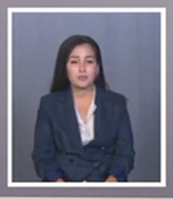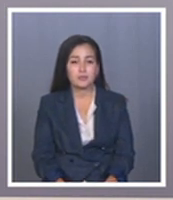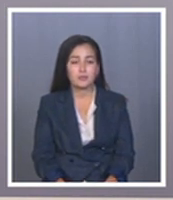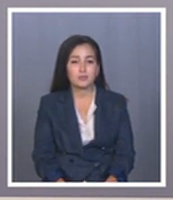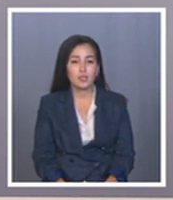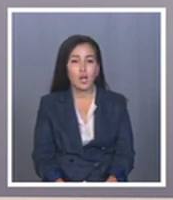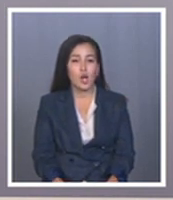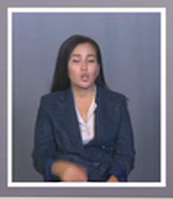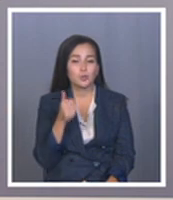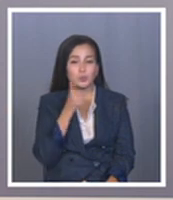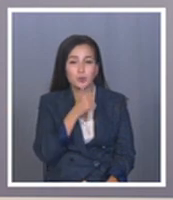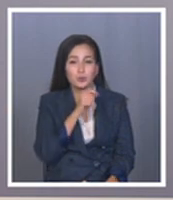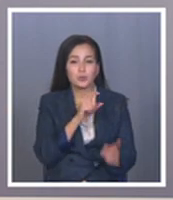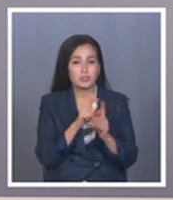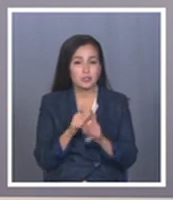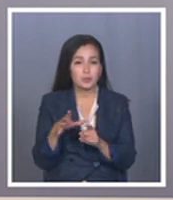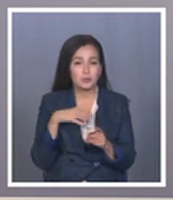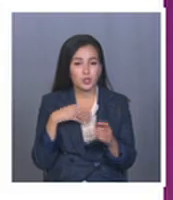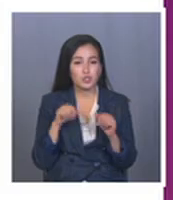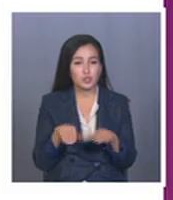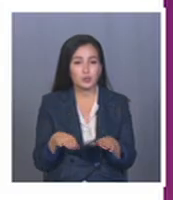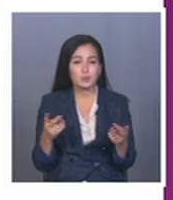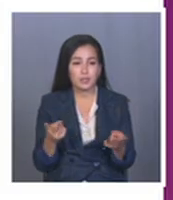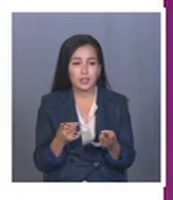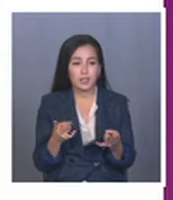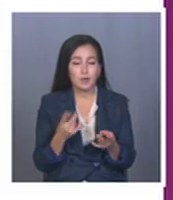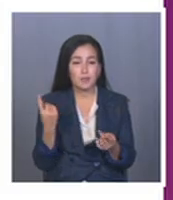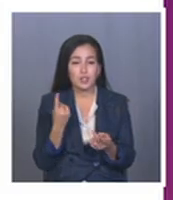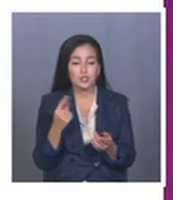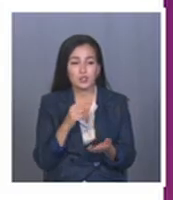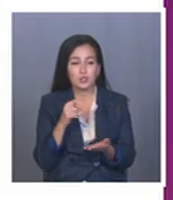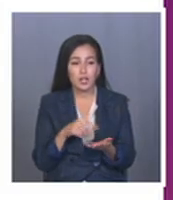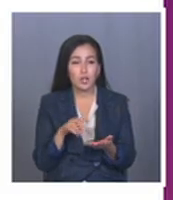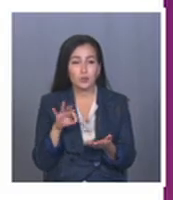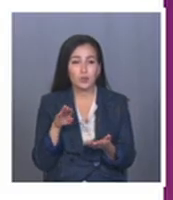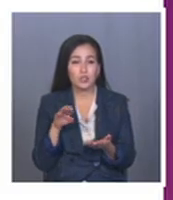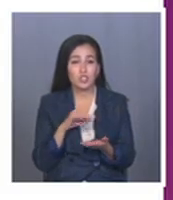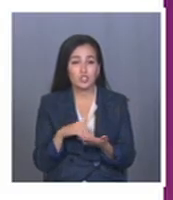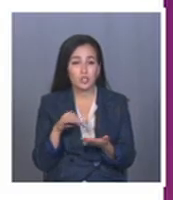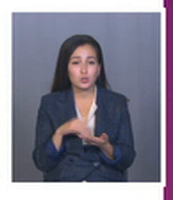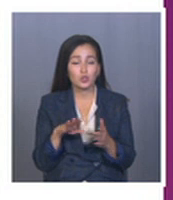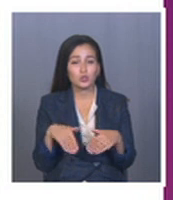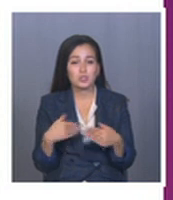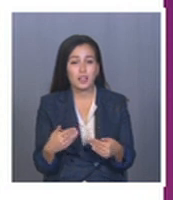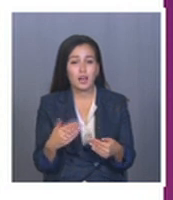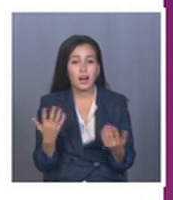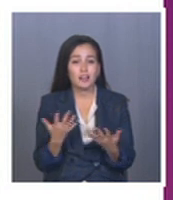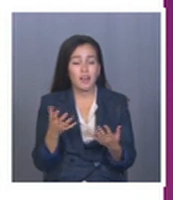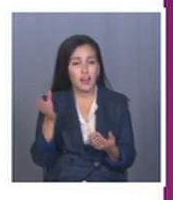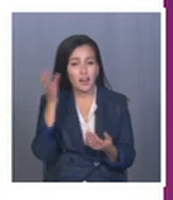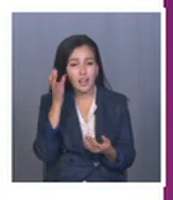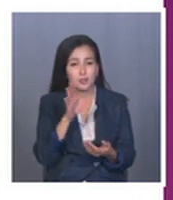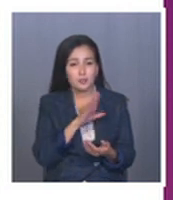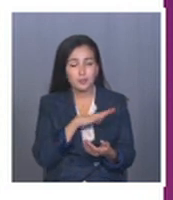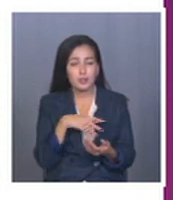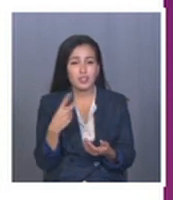Сөз жұмбақты бірге шешуіміз керек. Бірінші сұрақ, төте жазуды ұсынған қандай ғалым?